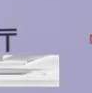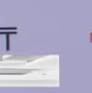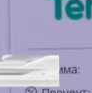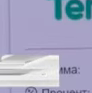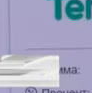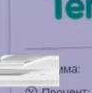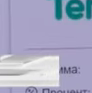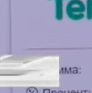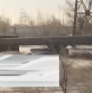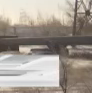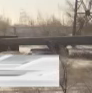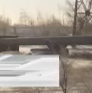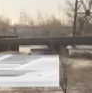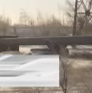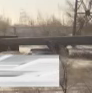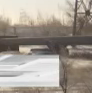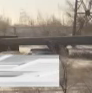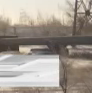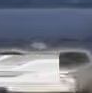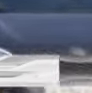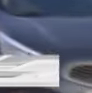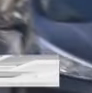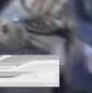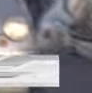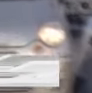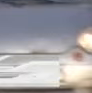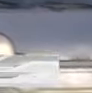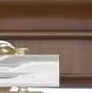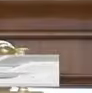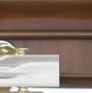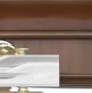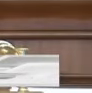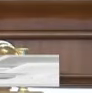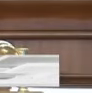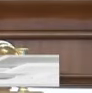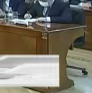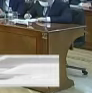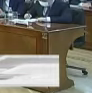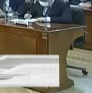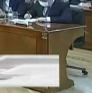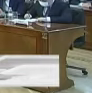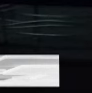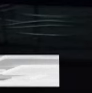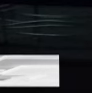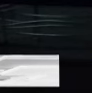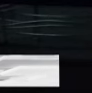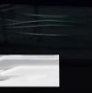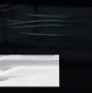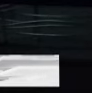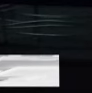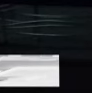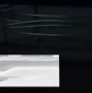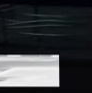Снизить аппетиты на кредитование, навести порядок на ТЭЦ, разобраться с инвесторами. Президент раскритиковал работу Кабмина. Глава